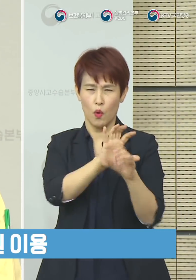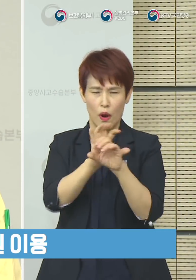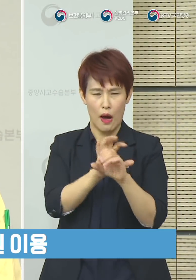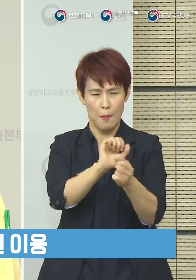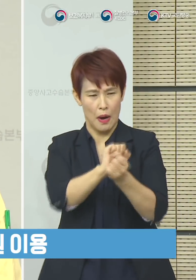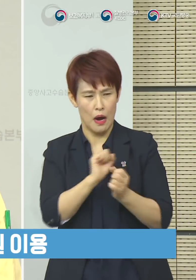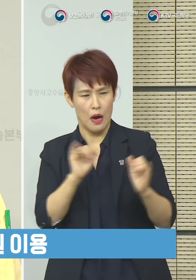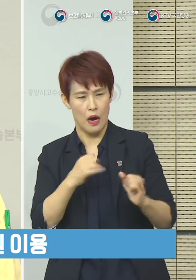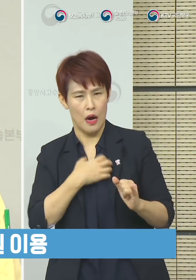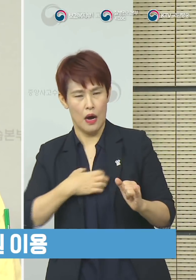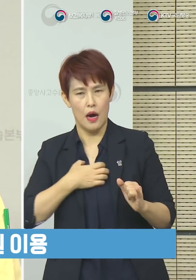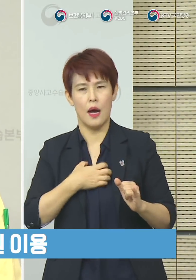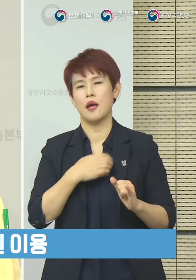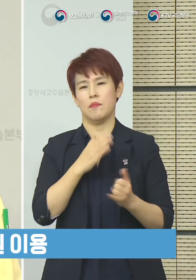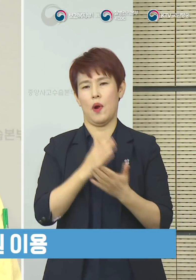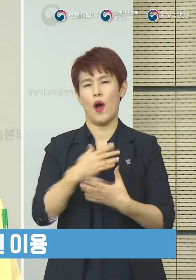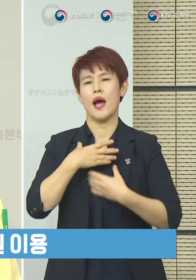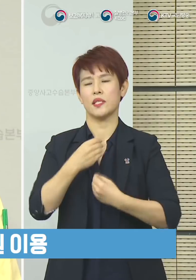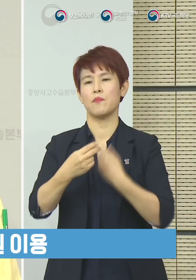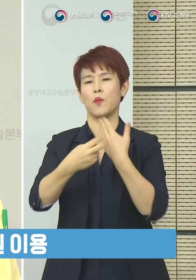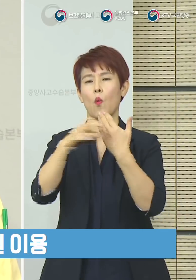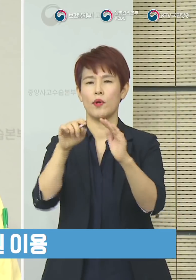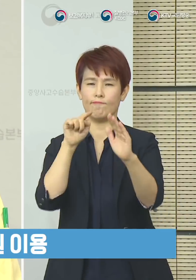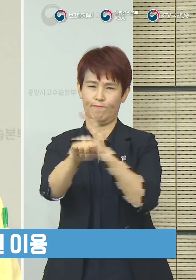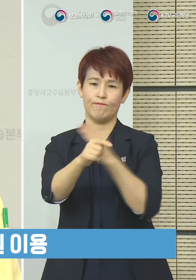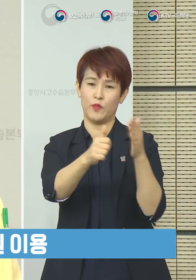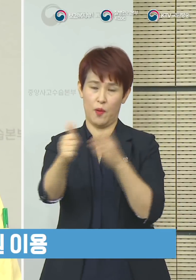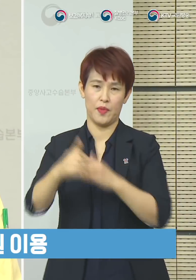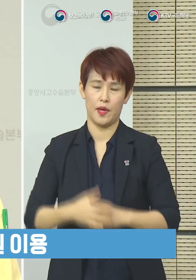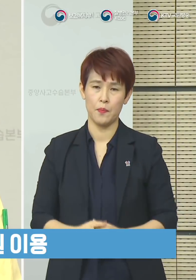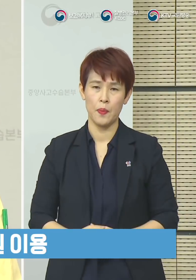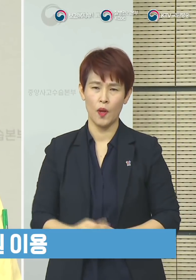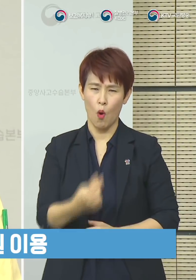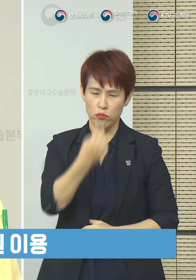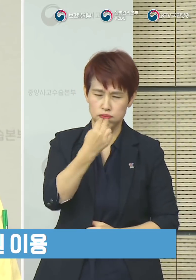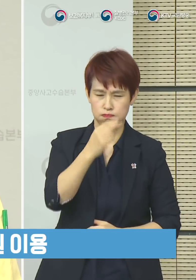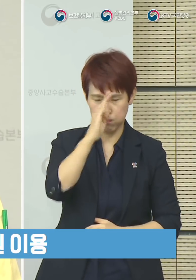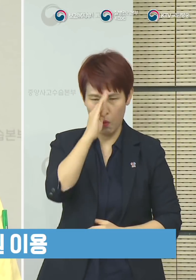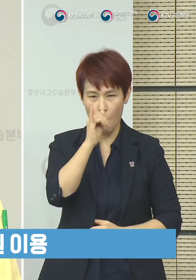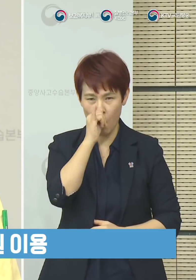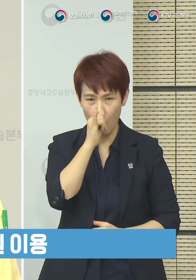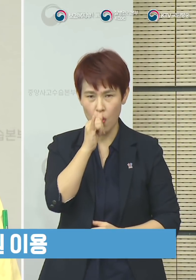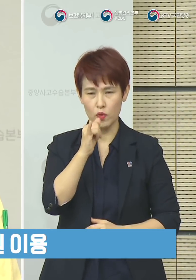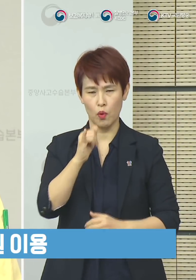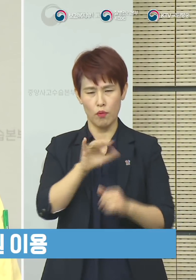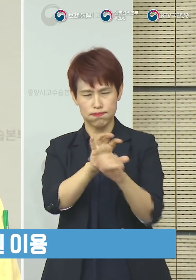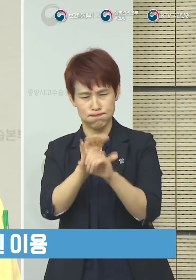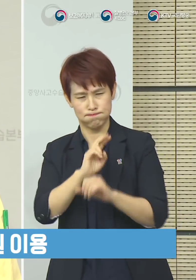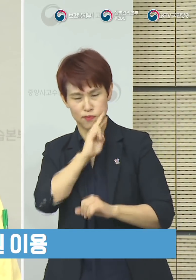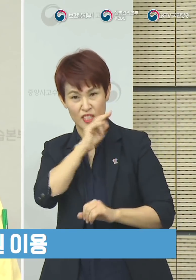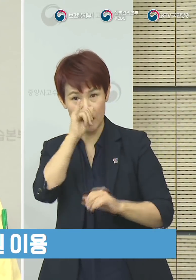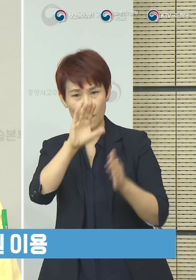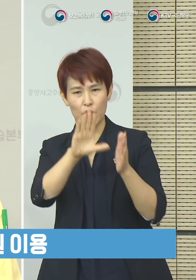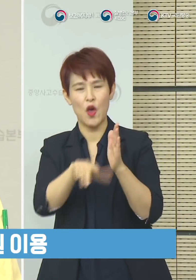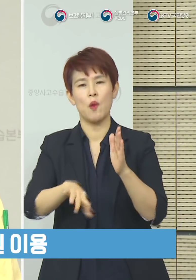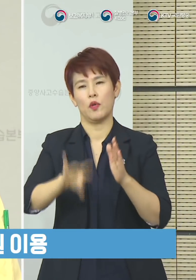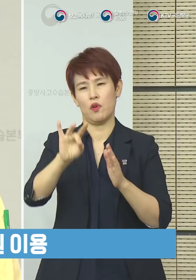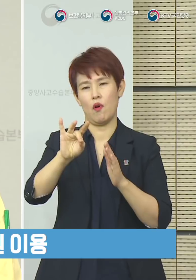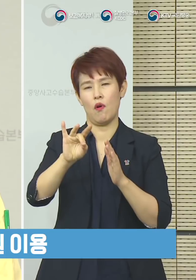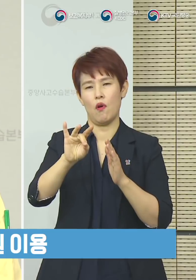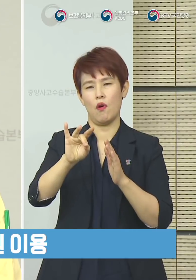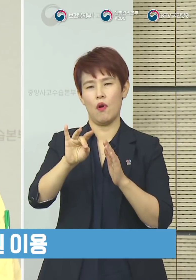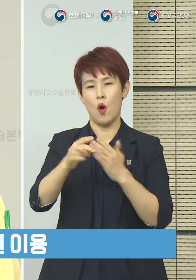안심하고 국민안심병원을 방문하시기 바랍니다. 호흡기 증상이나 코로나19 의심 시에는 먼저 관할